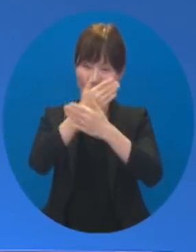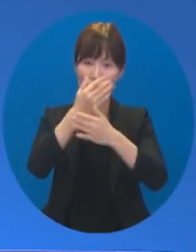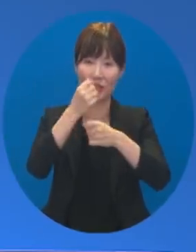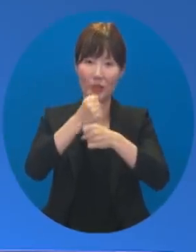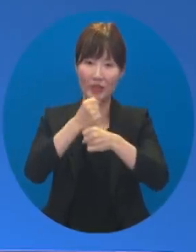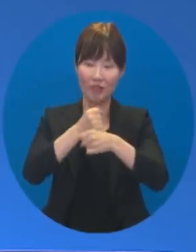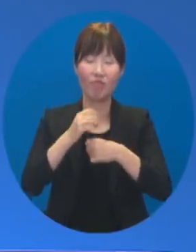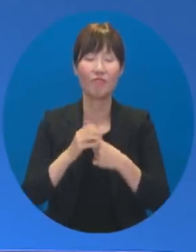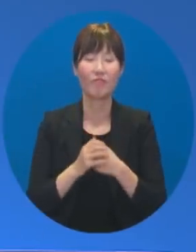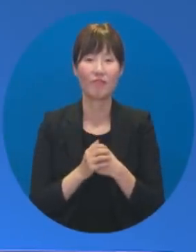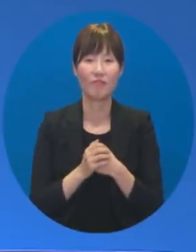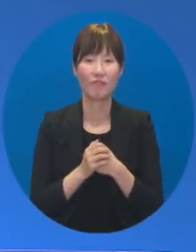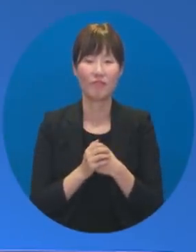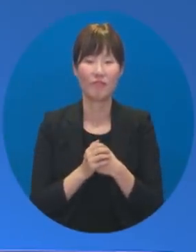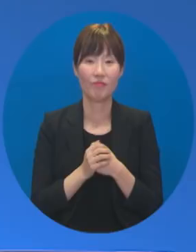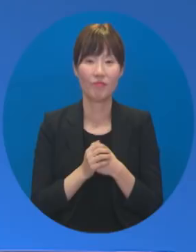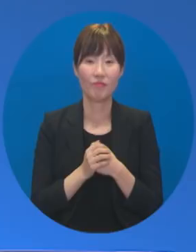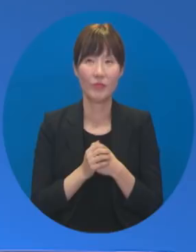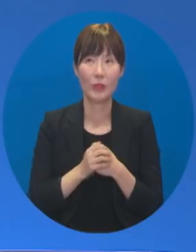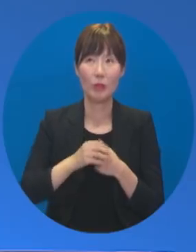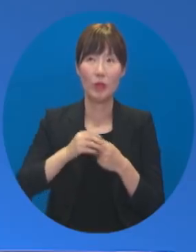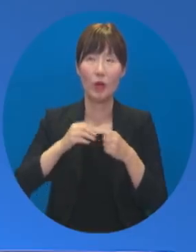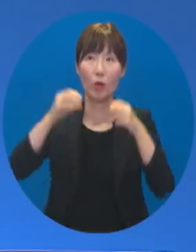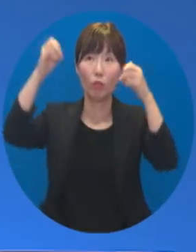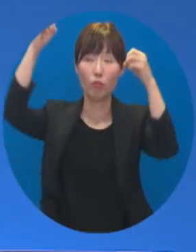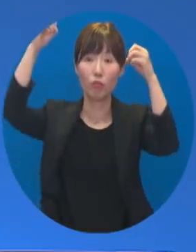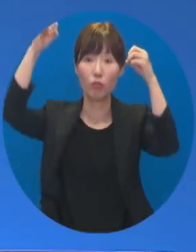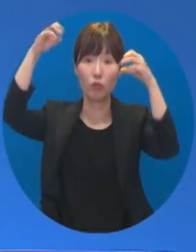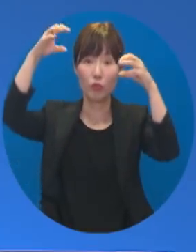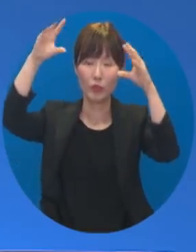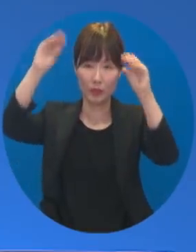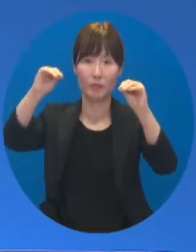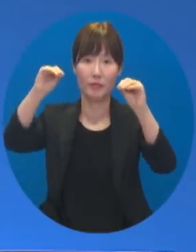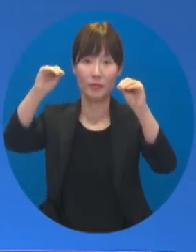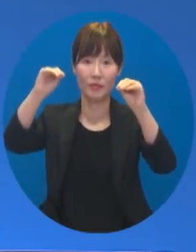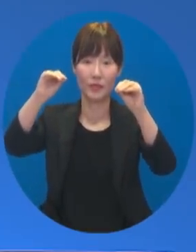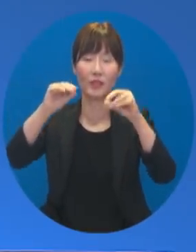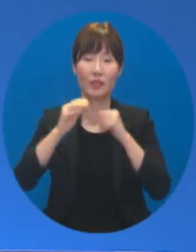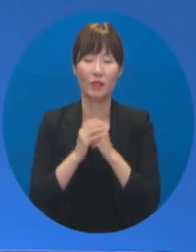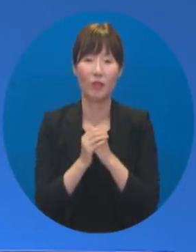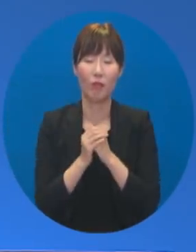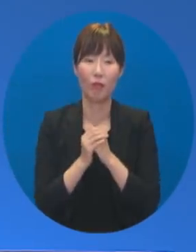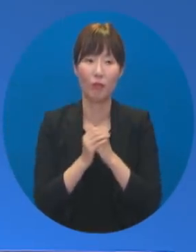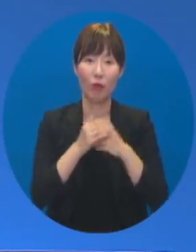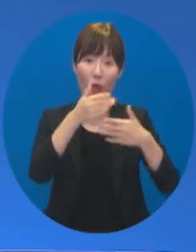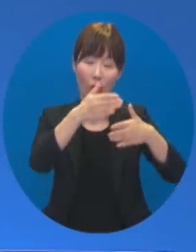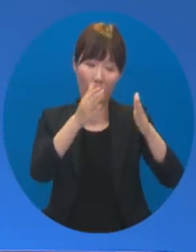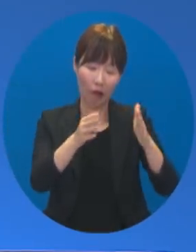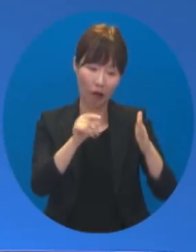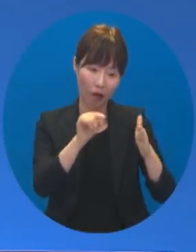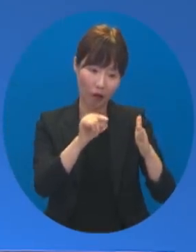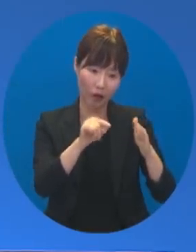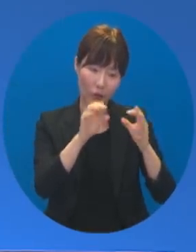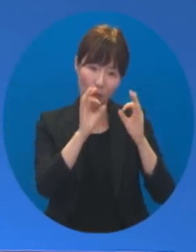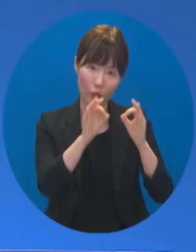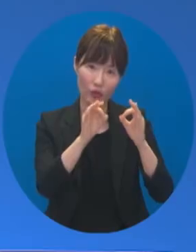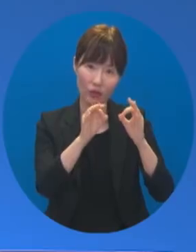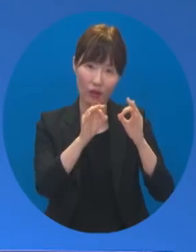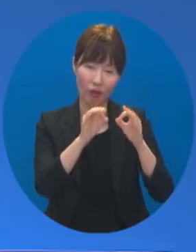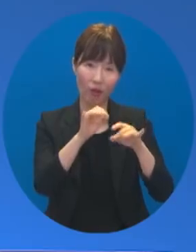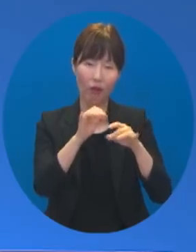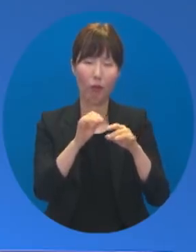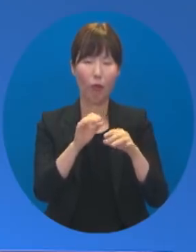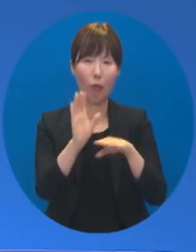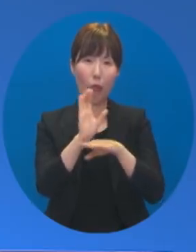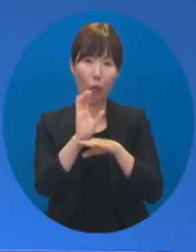덮은 다음에 불을 껐습니다. 그리고 병실에 보니까 컴퓨터가 있더라고요.